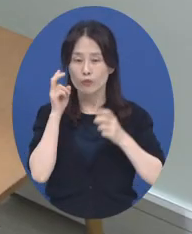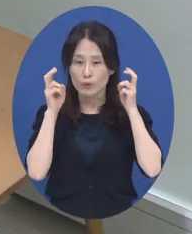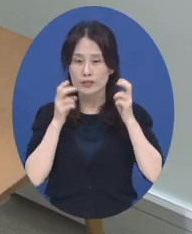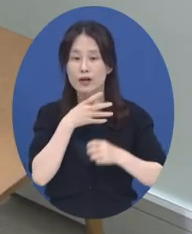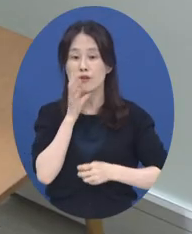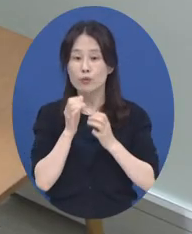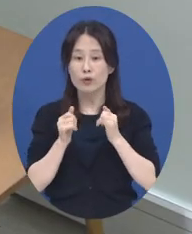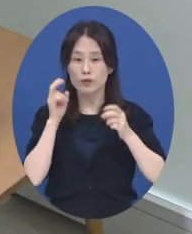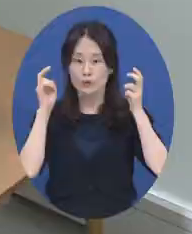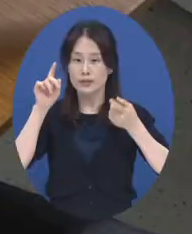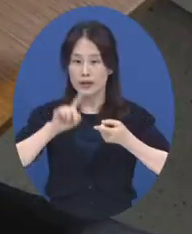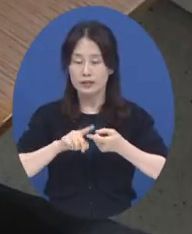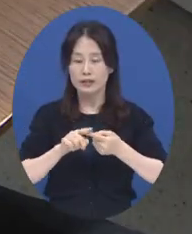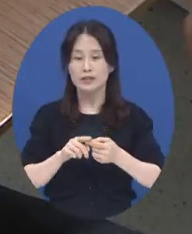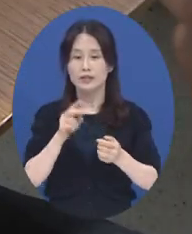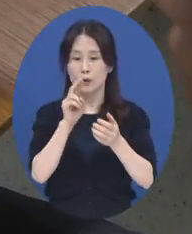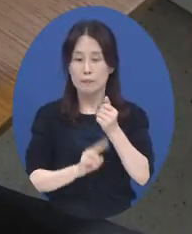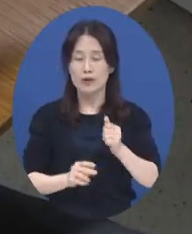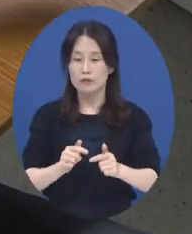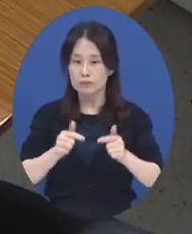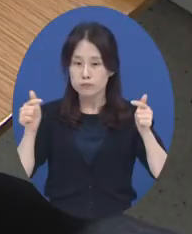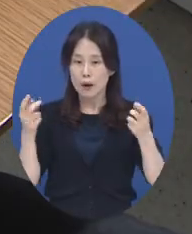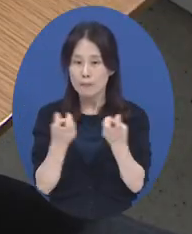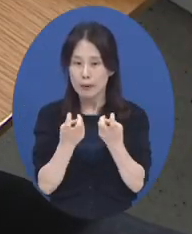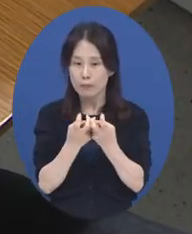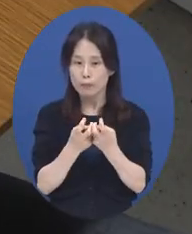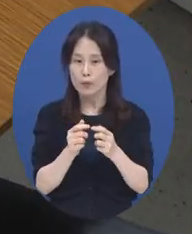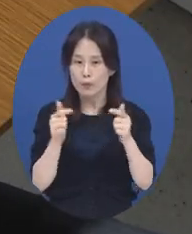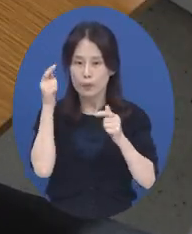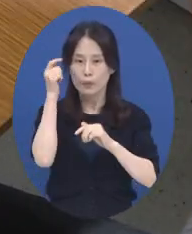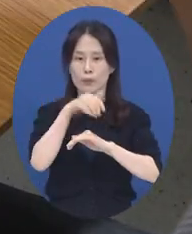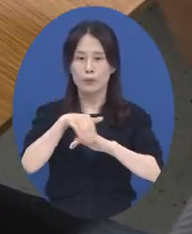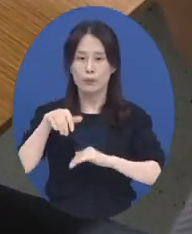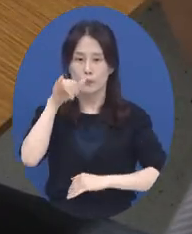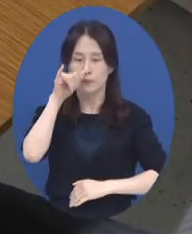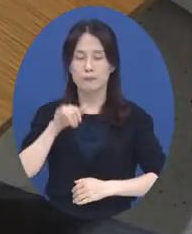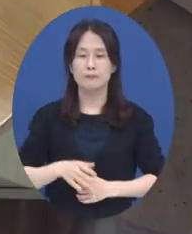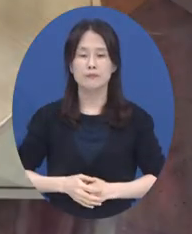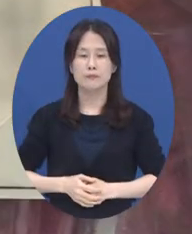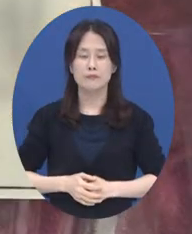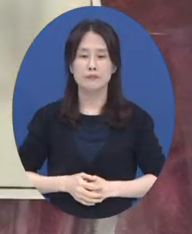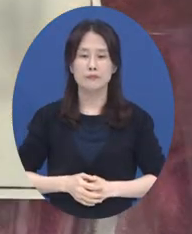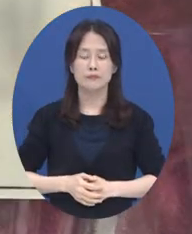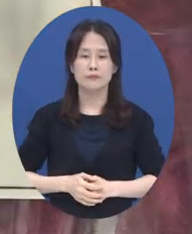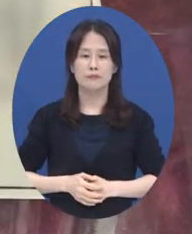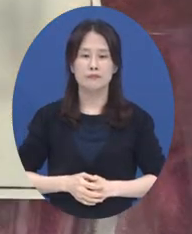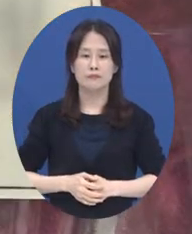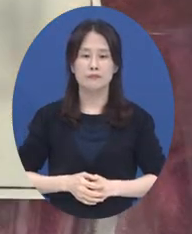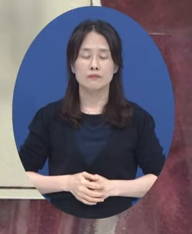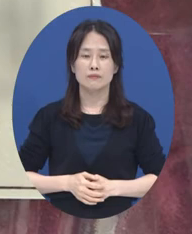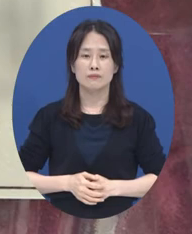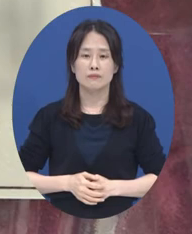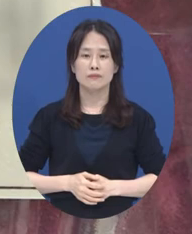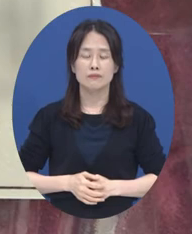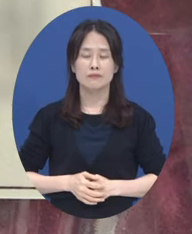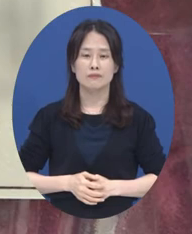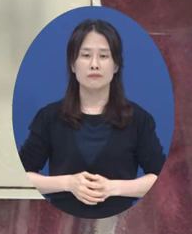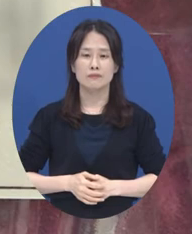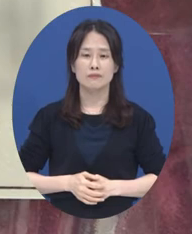등에 대한 공공구매 활성화 방안 논의도 확대해 나갈 계획입니다. 경기GTV 구영슬입니다.